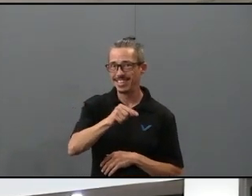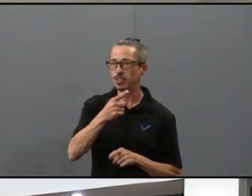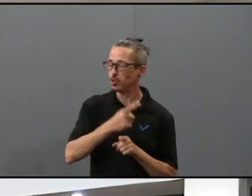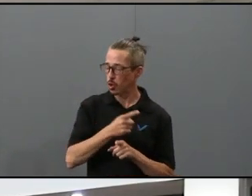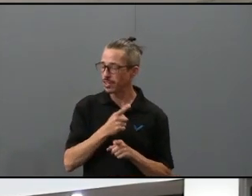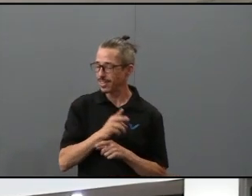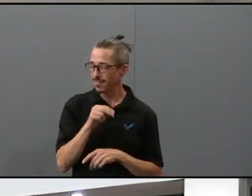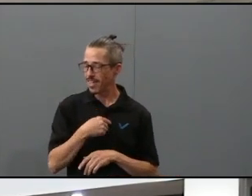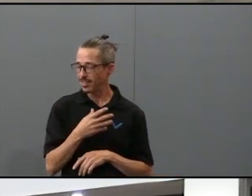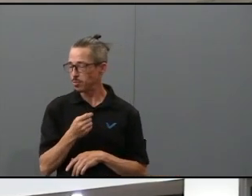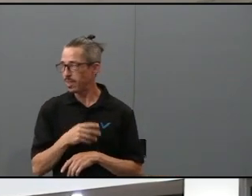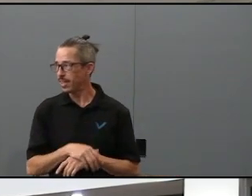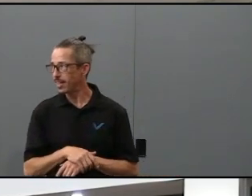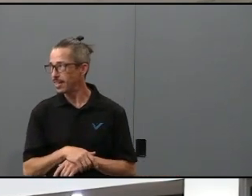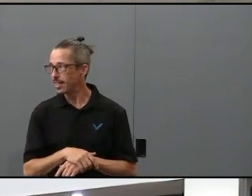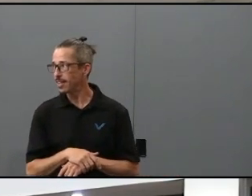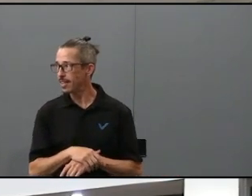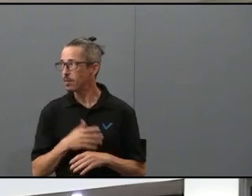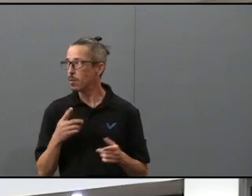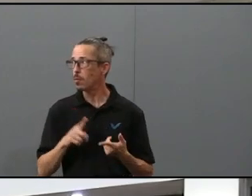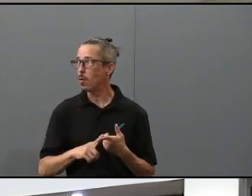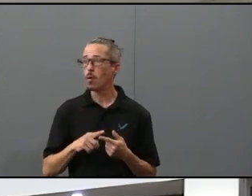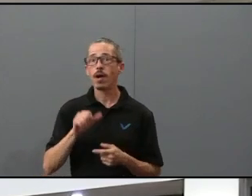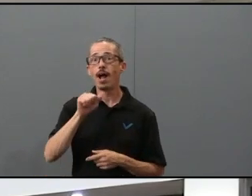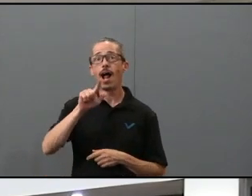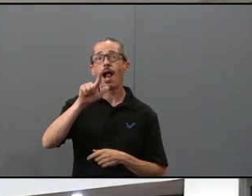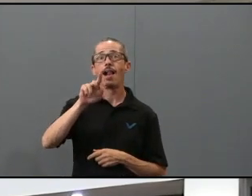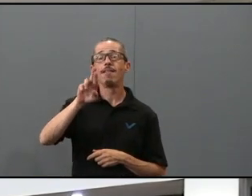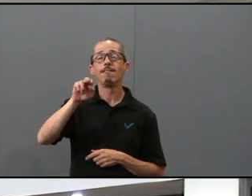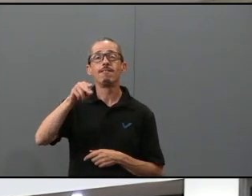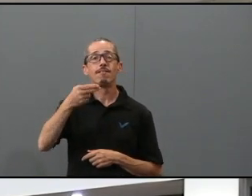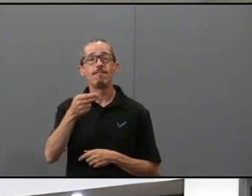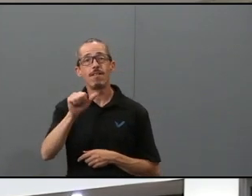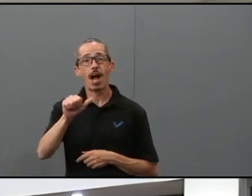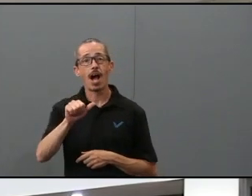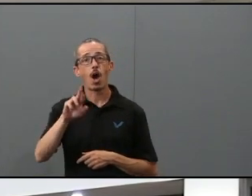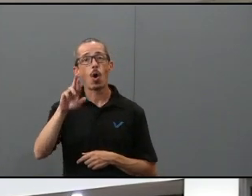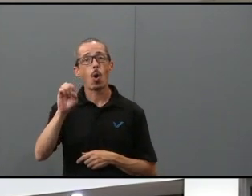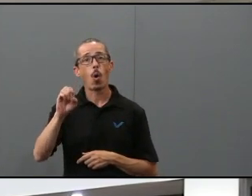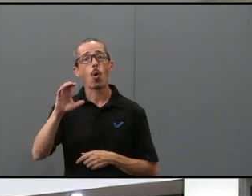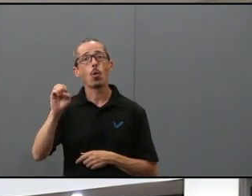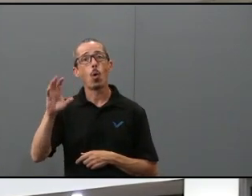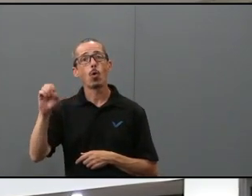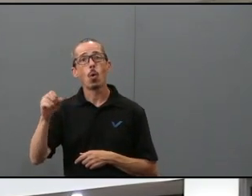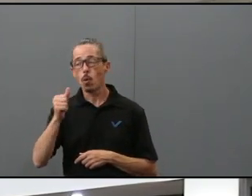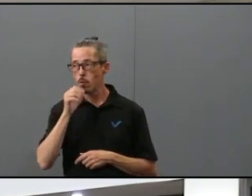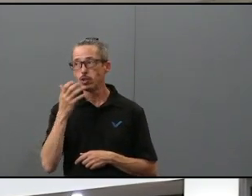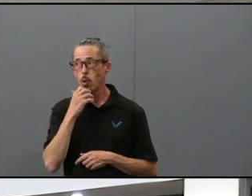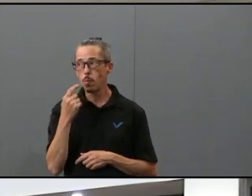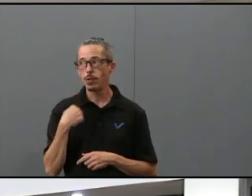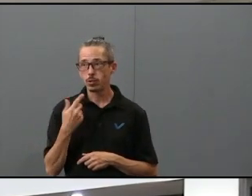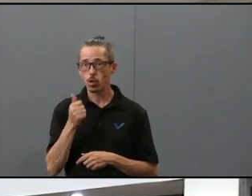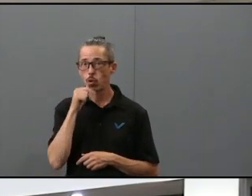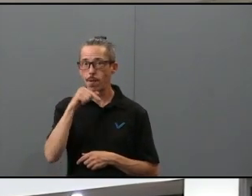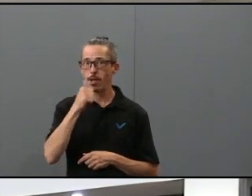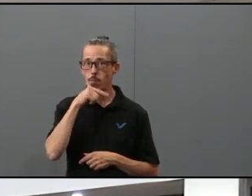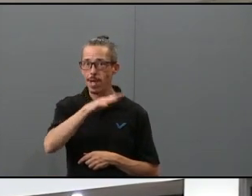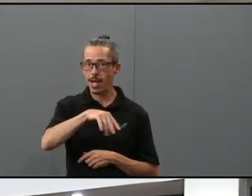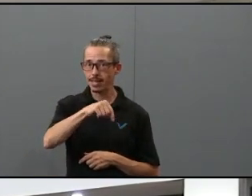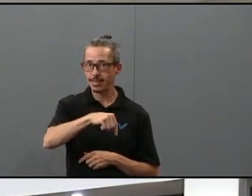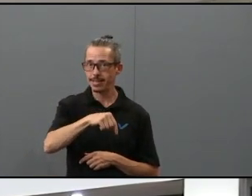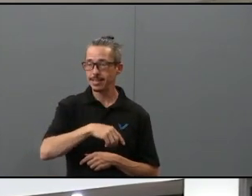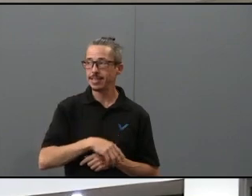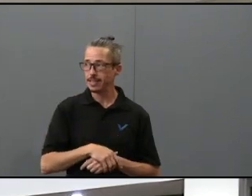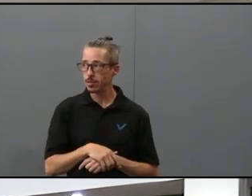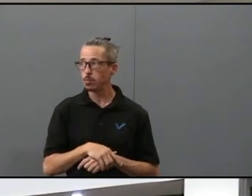effet et euh c'est alfire au coco Alf au coco oui en effet Monsieur Lebru me le dit c'est Alf au cocou demain alors